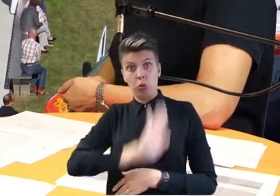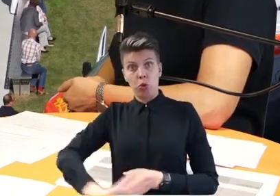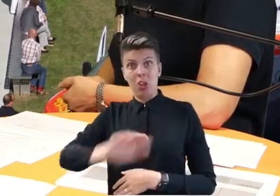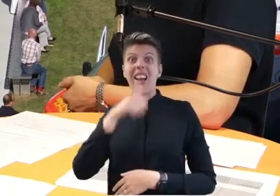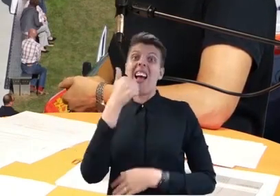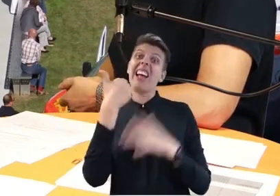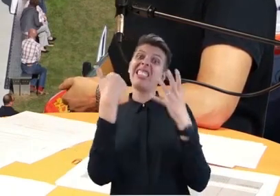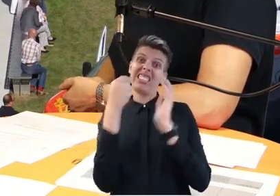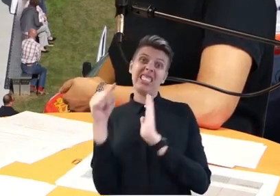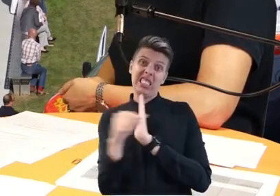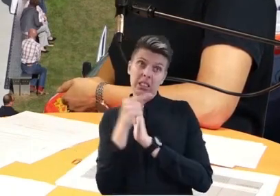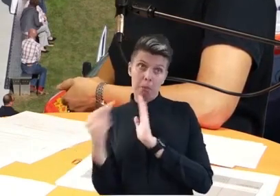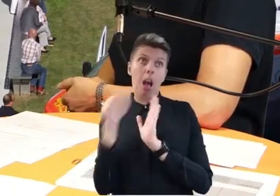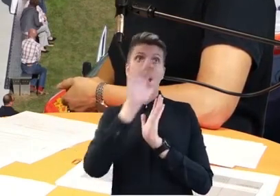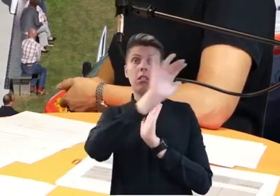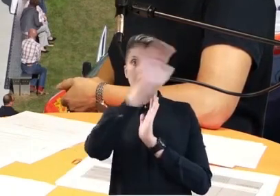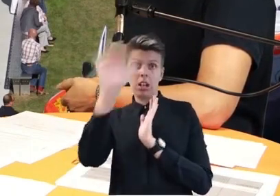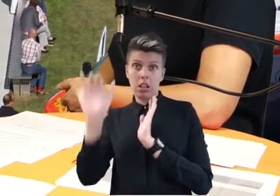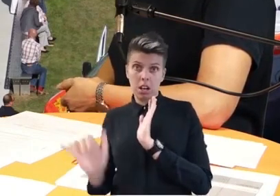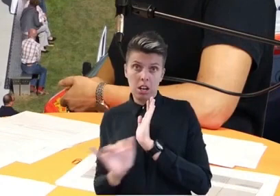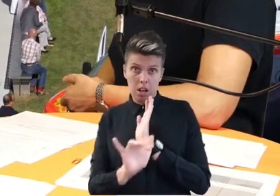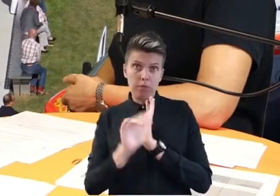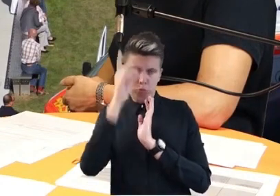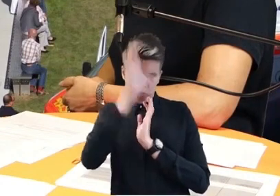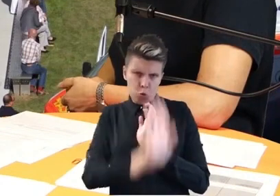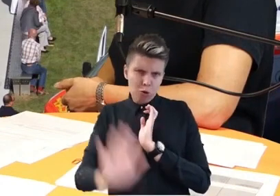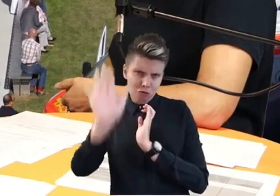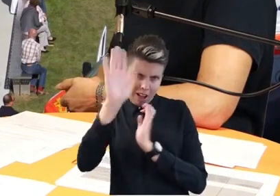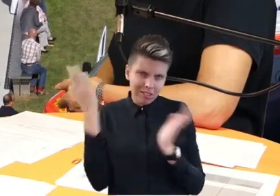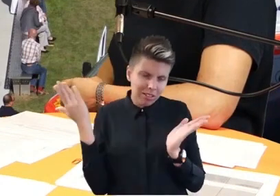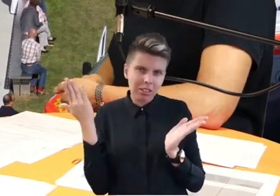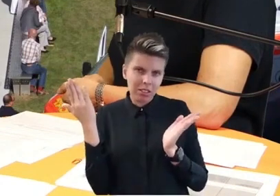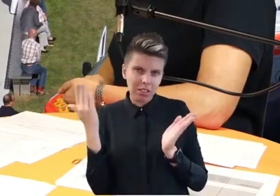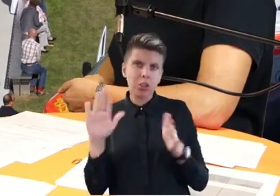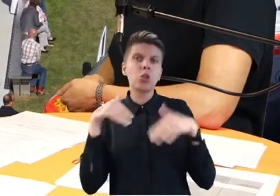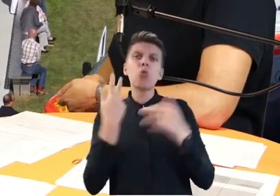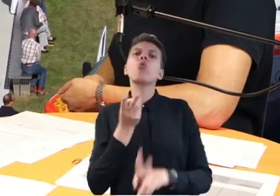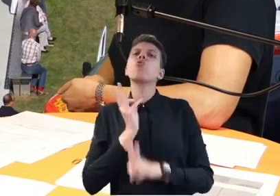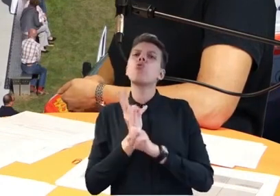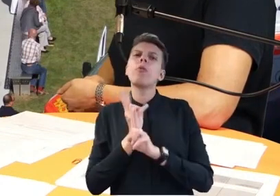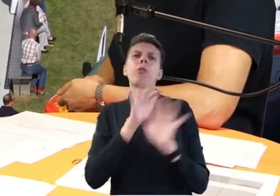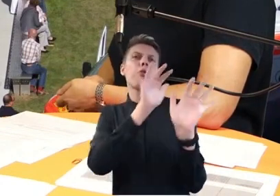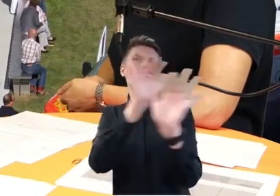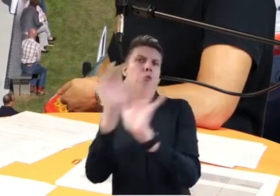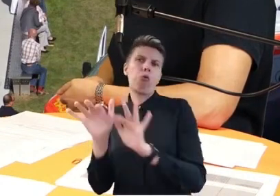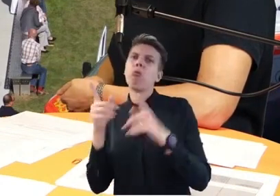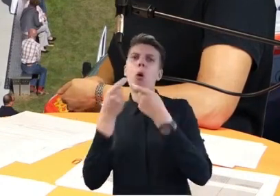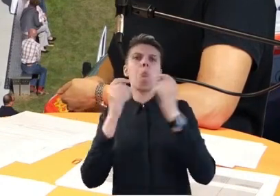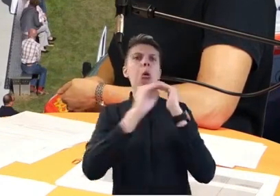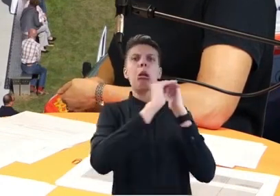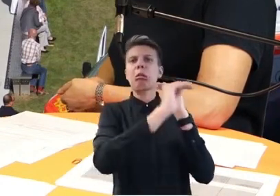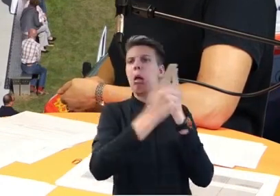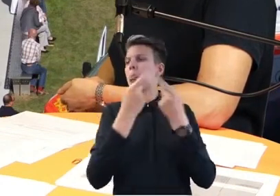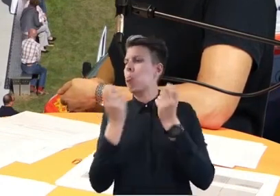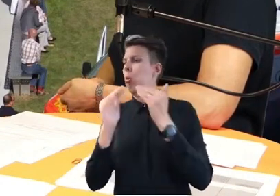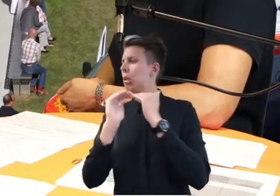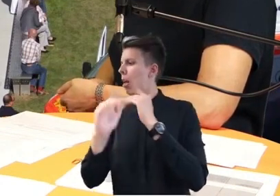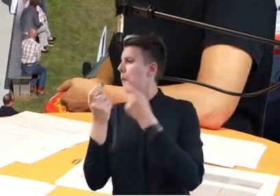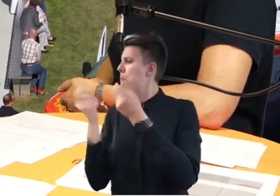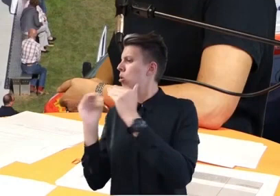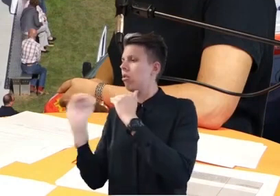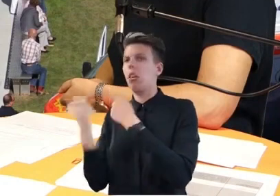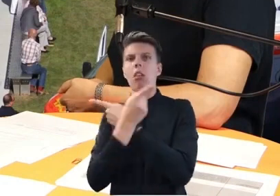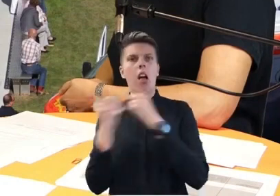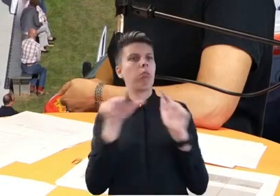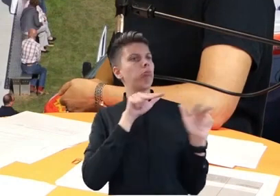in den Bundesländern aufgestellt und ist dort dann standardisiert verfügbar über die gesamten Bundesländer. Genau, da liegt